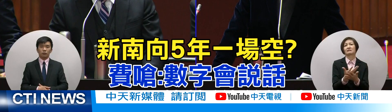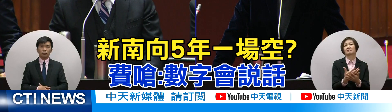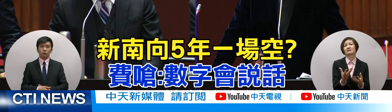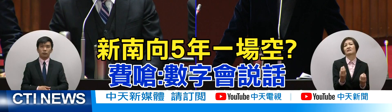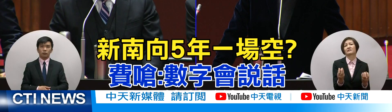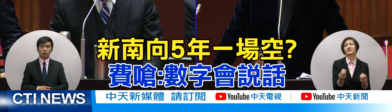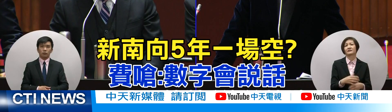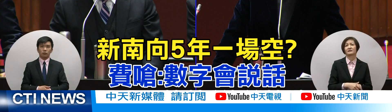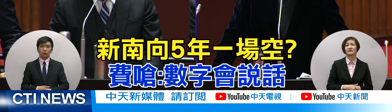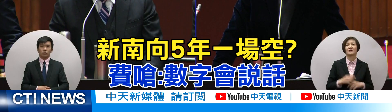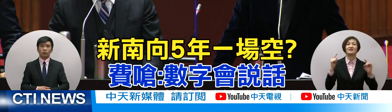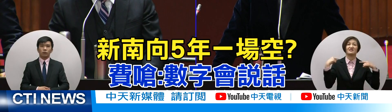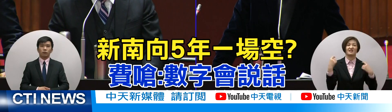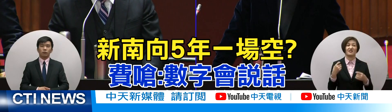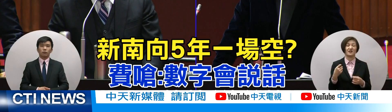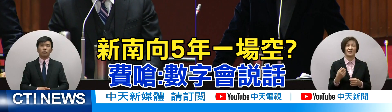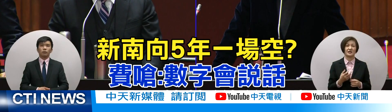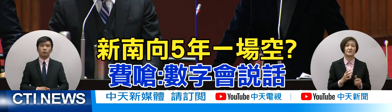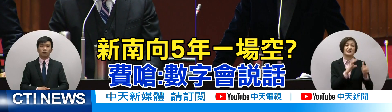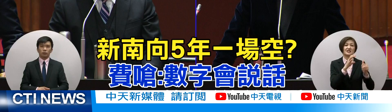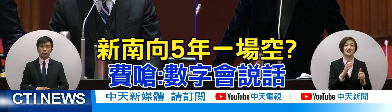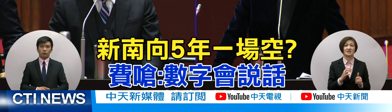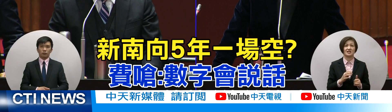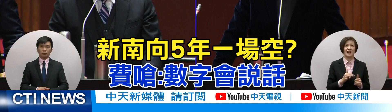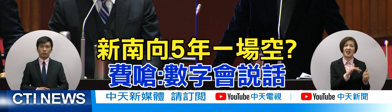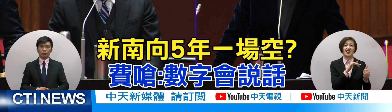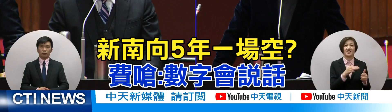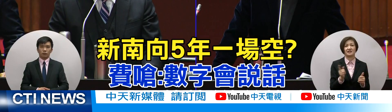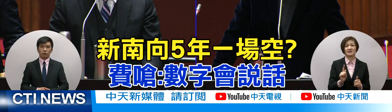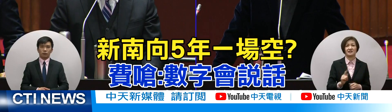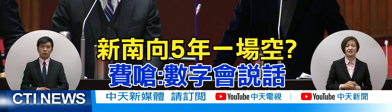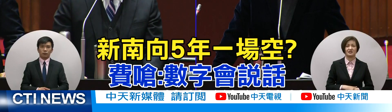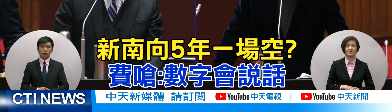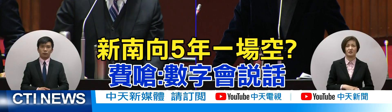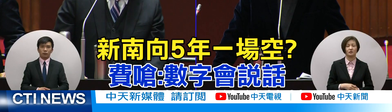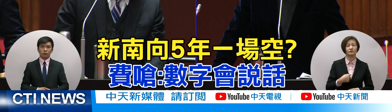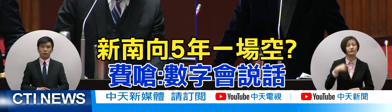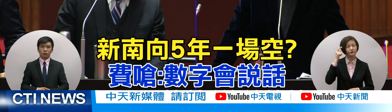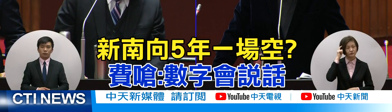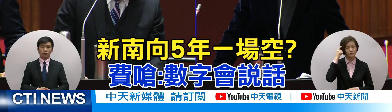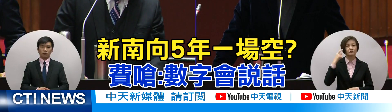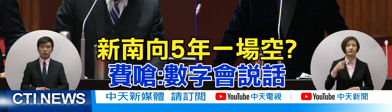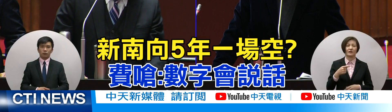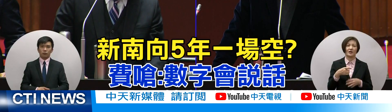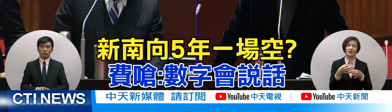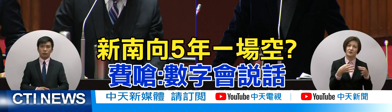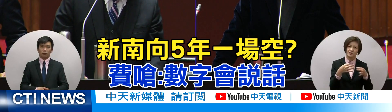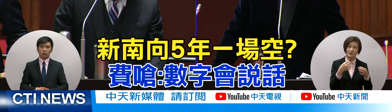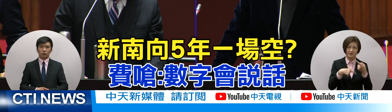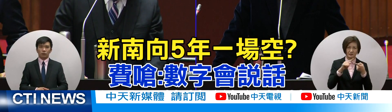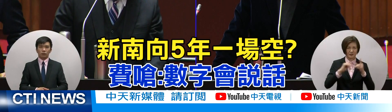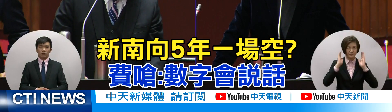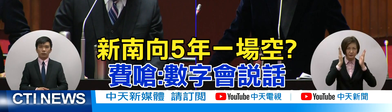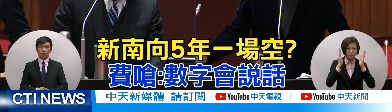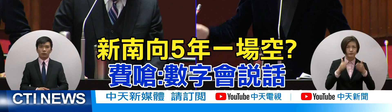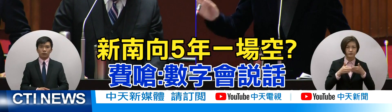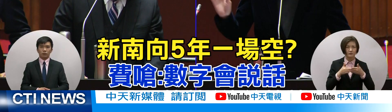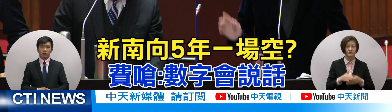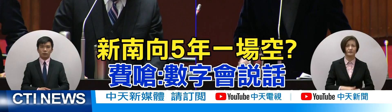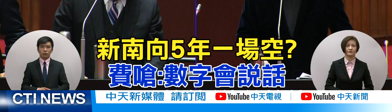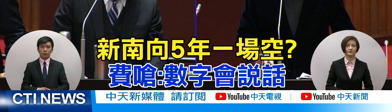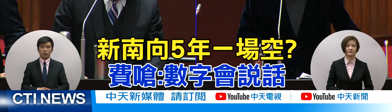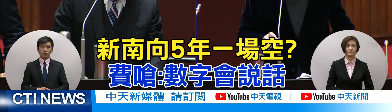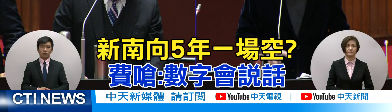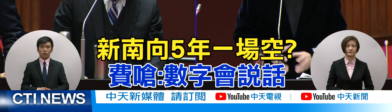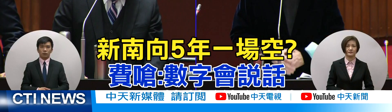会一天到晚跟人家呛这个呛那个，我是觉得做生意啊，要认真去做。真